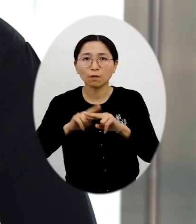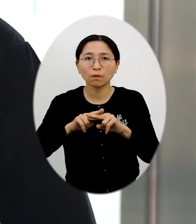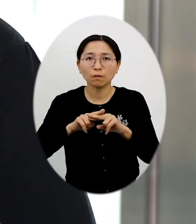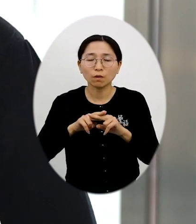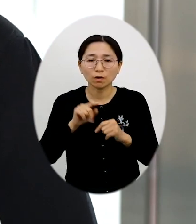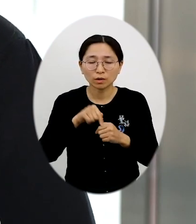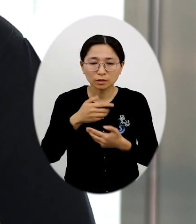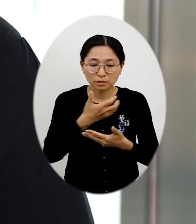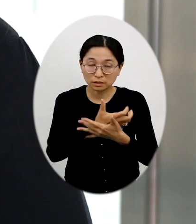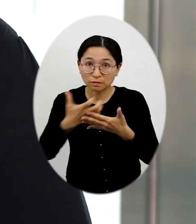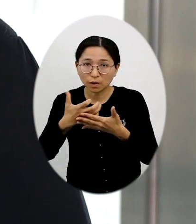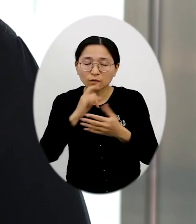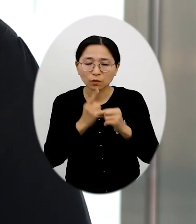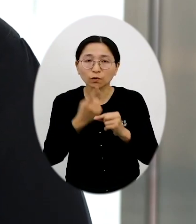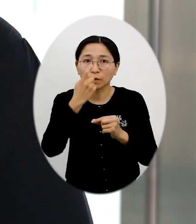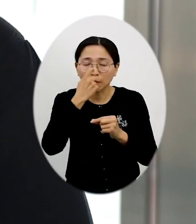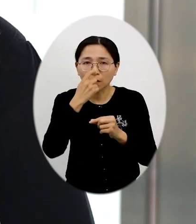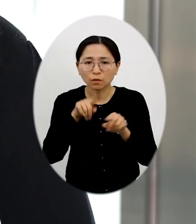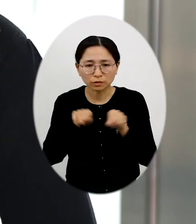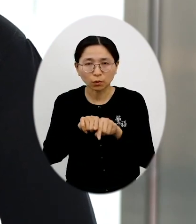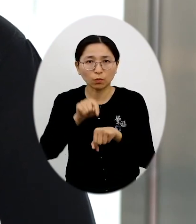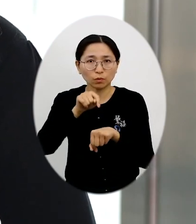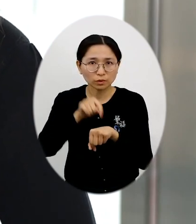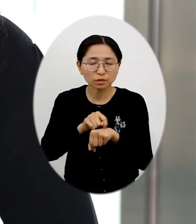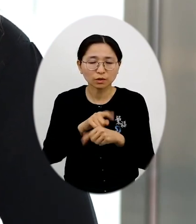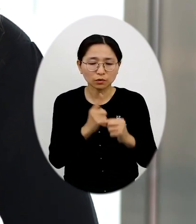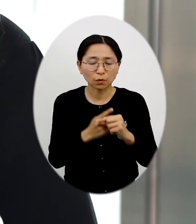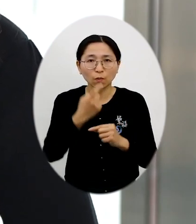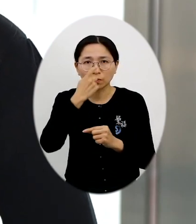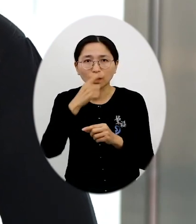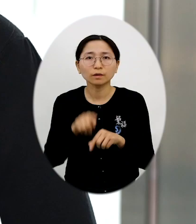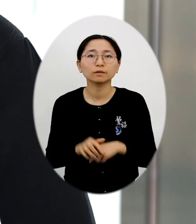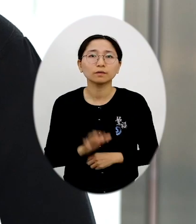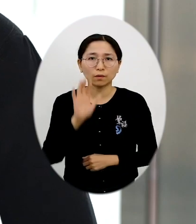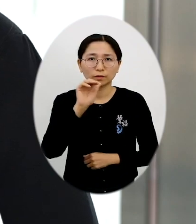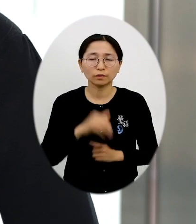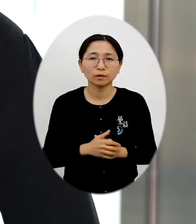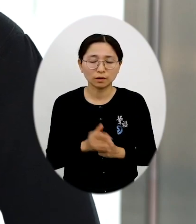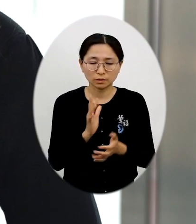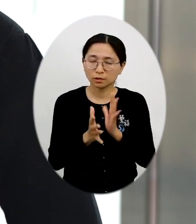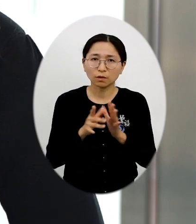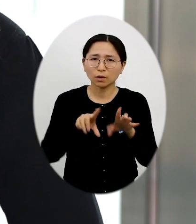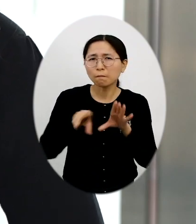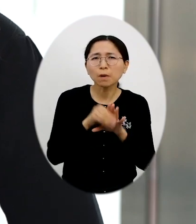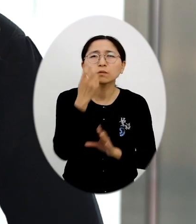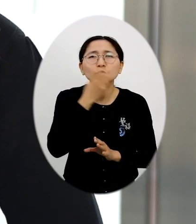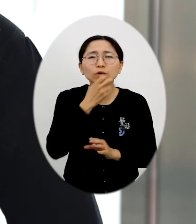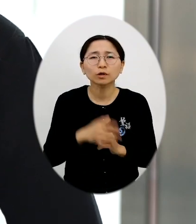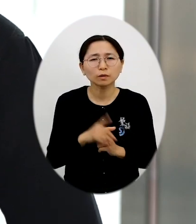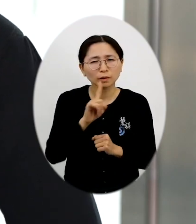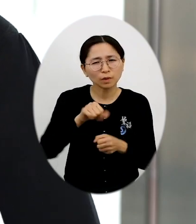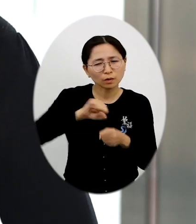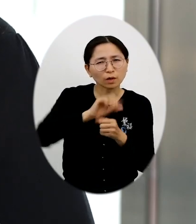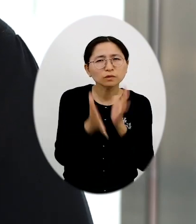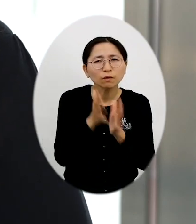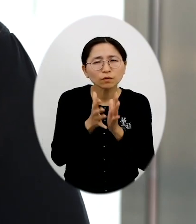和普通話的了，字幕方面也都有中文、英文，甚至乎有時是中英同步。其實手語都是其中一種語言來的，